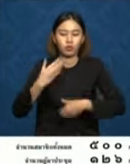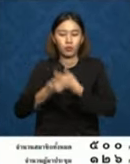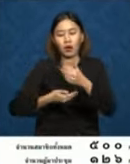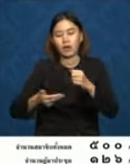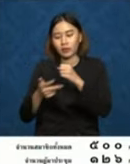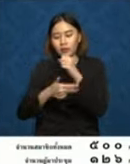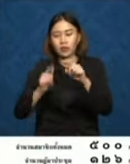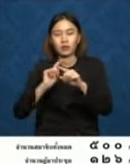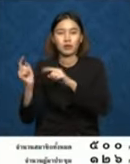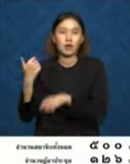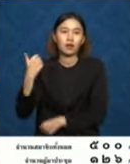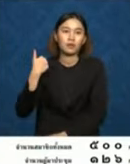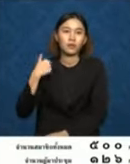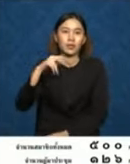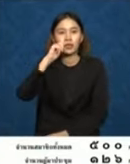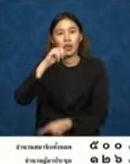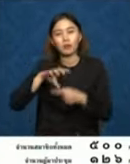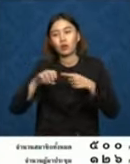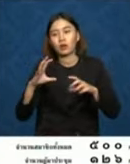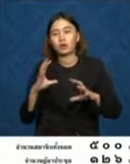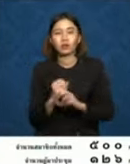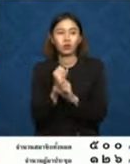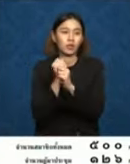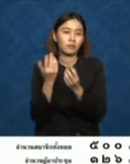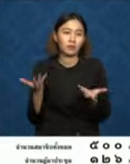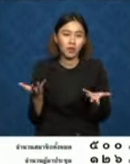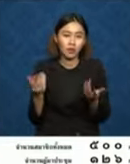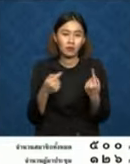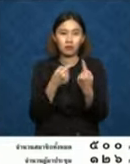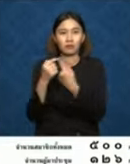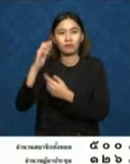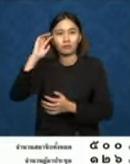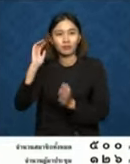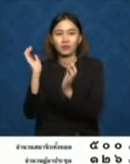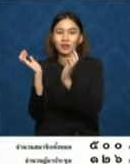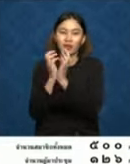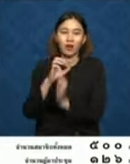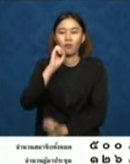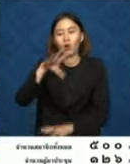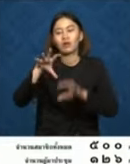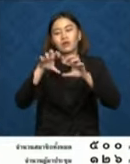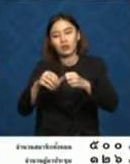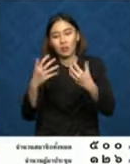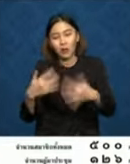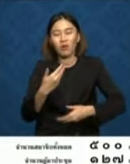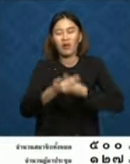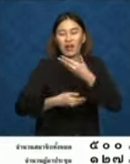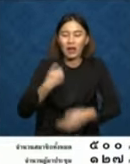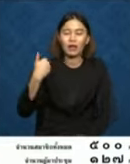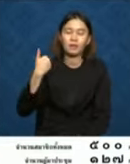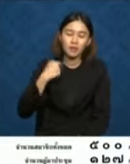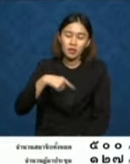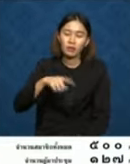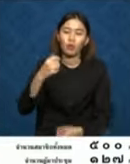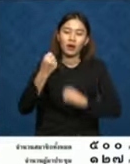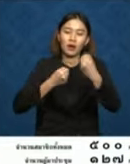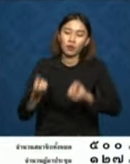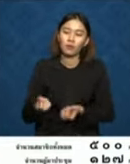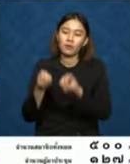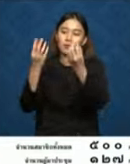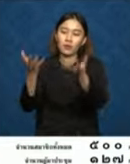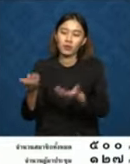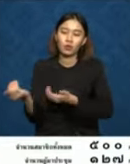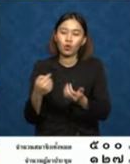ครับน้ำกระท่อมจะเอายังไงครับเรื่องต่อไปสน.คลองตันแจ้งแล้วบอกมาจับแล้วก็ยังมีขายอยู่ผมไปขับรถไปส่งลูกหน้าโรง